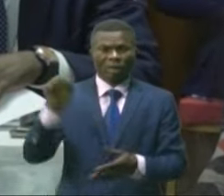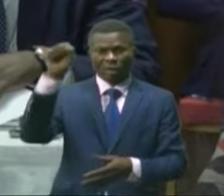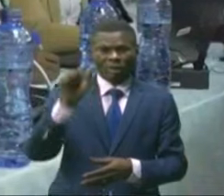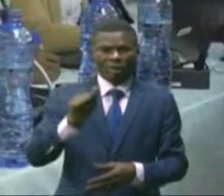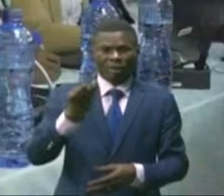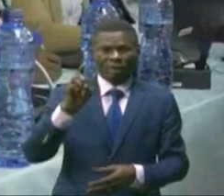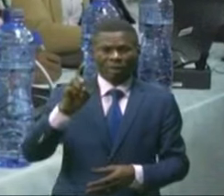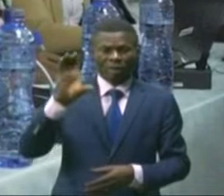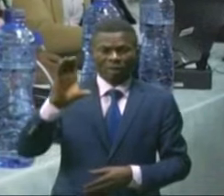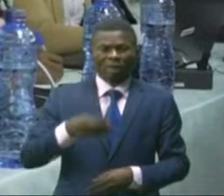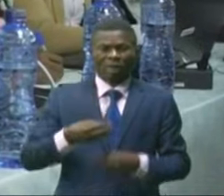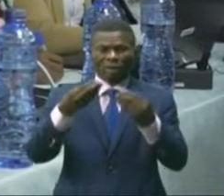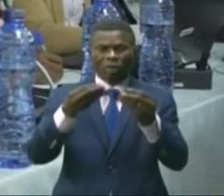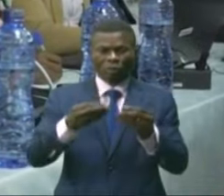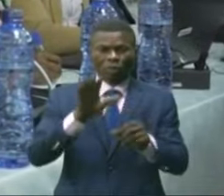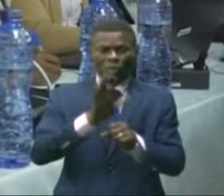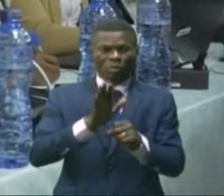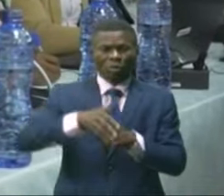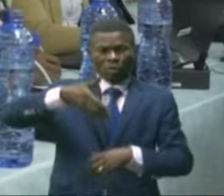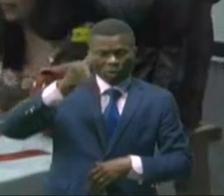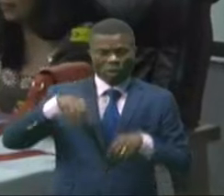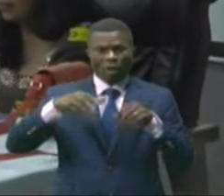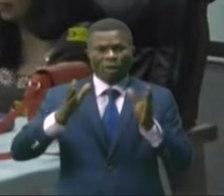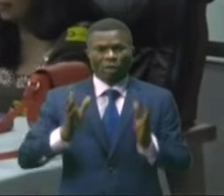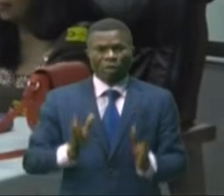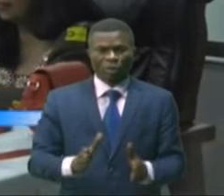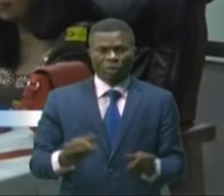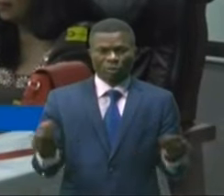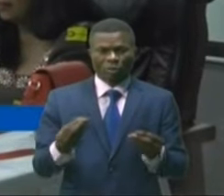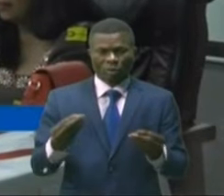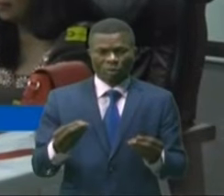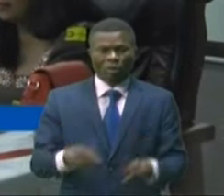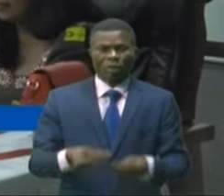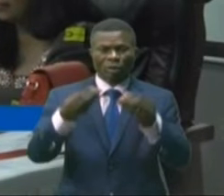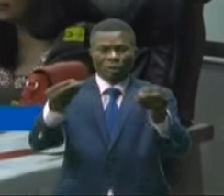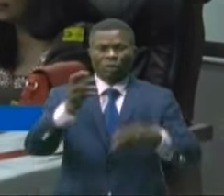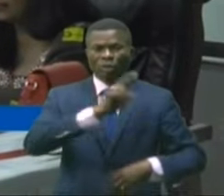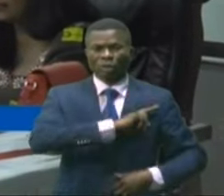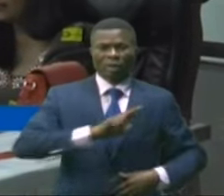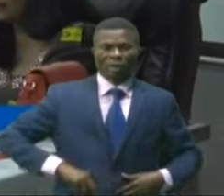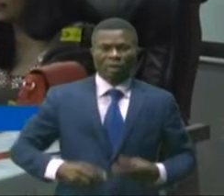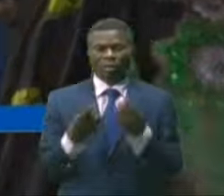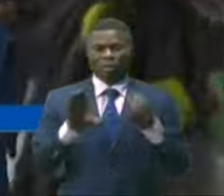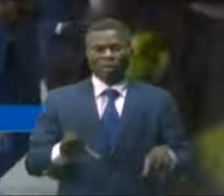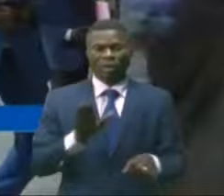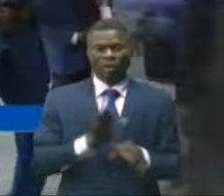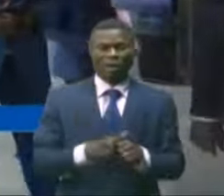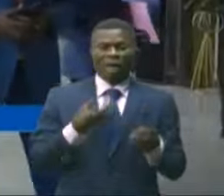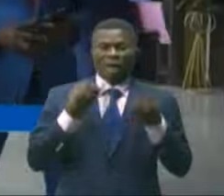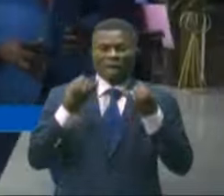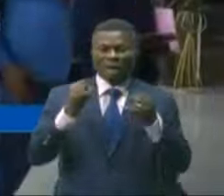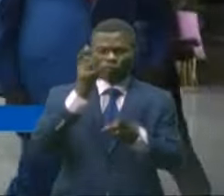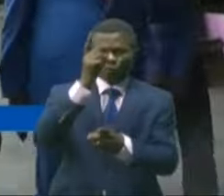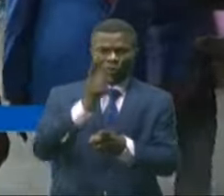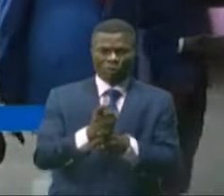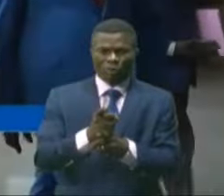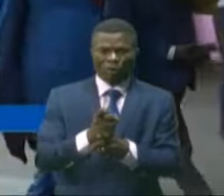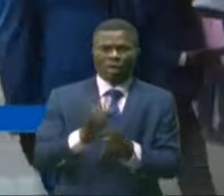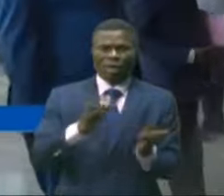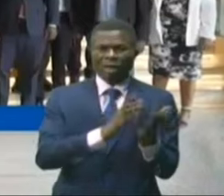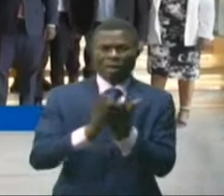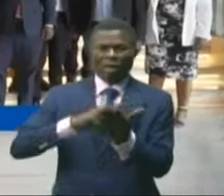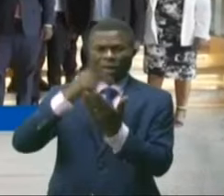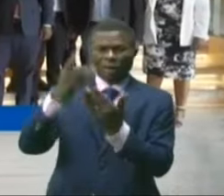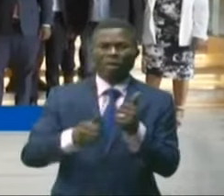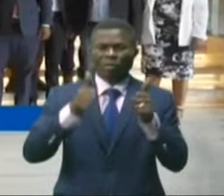attend outiller davantage les experts congolais afin de doter la RDC de données fiables pour une bonne